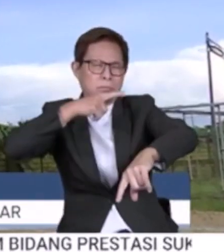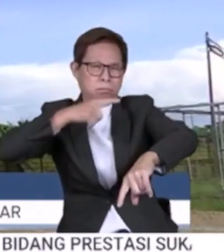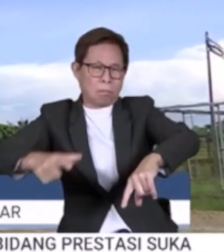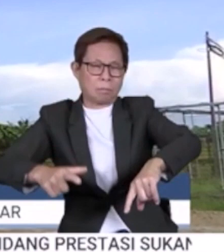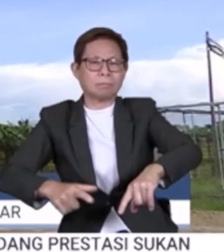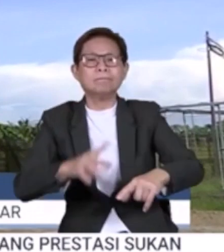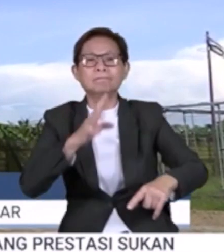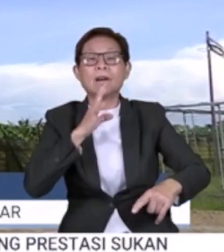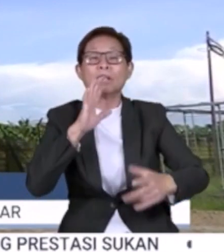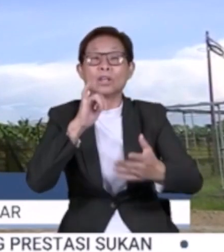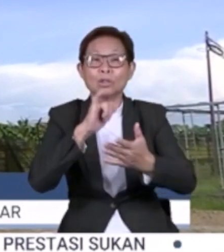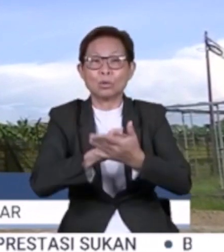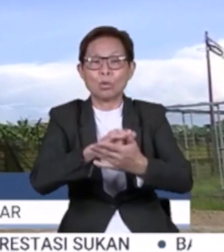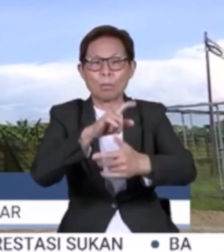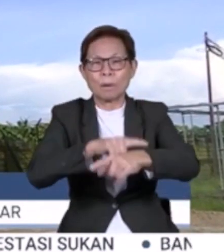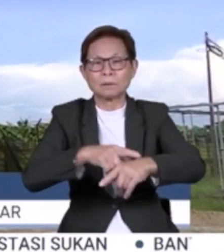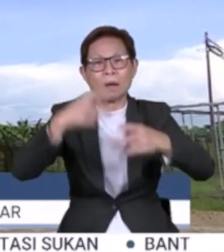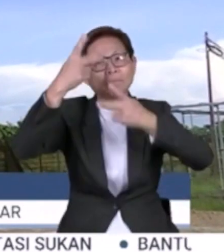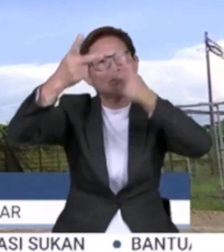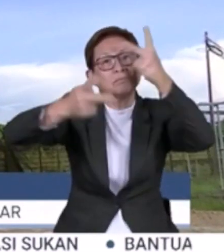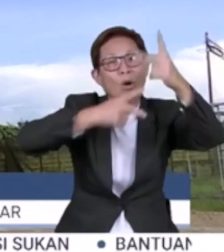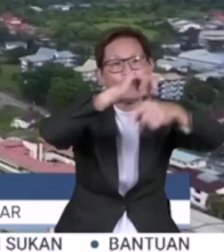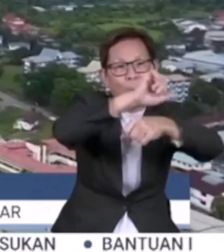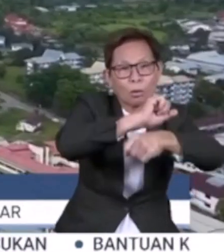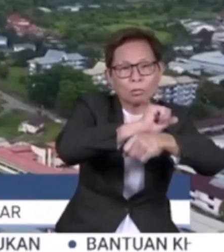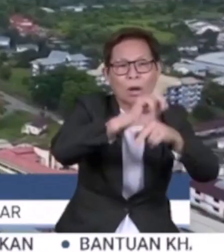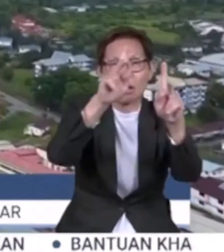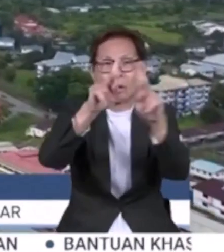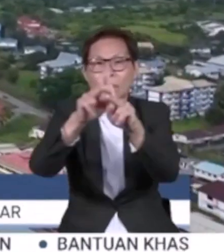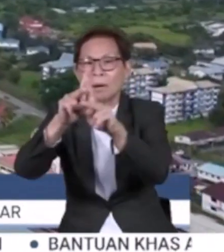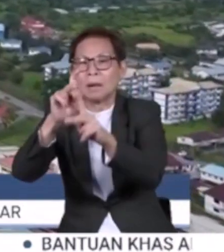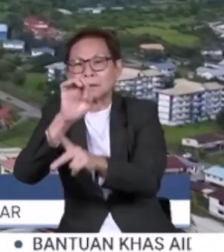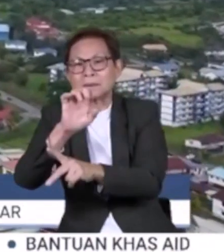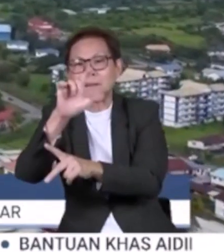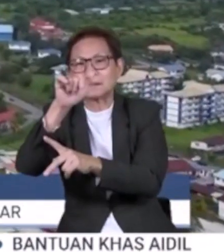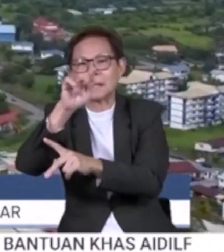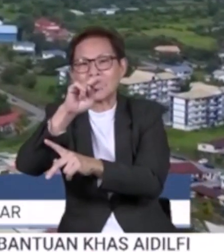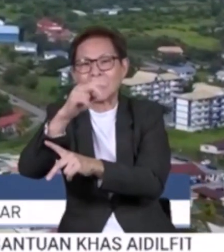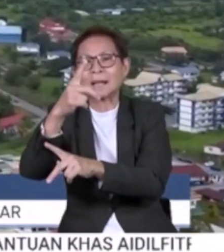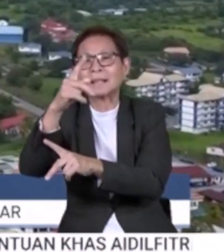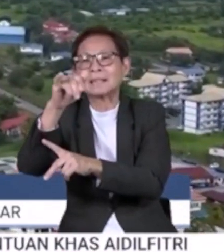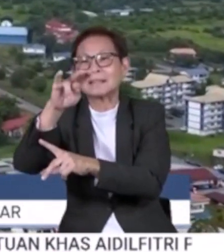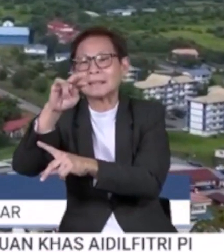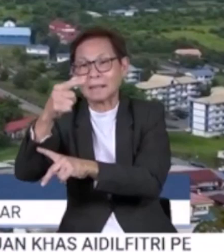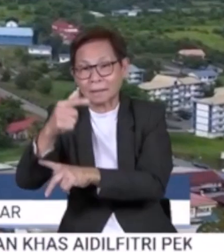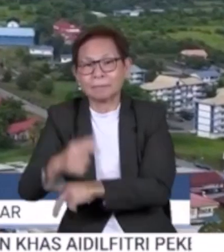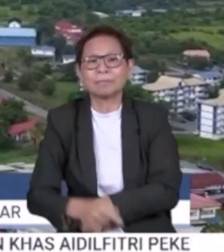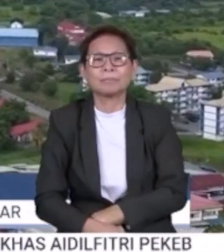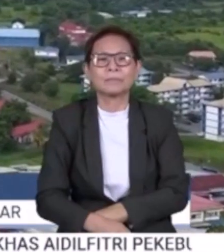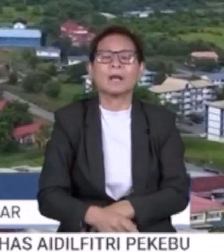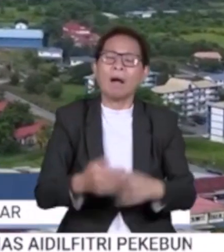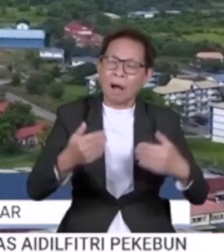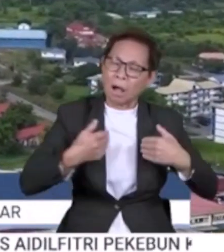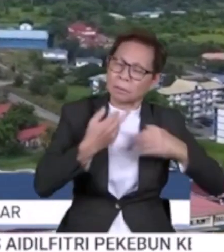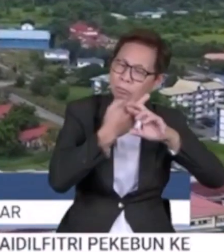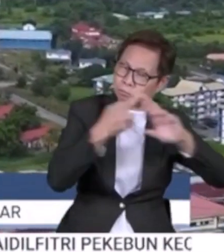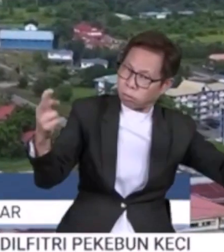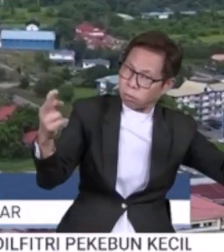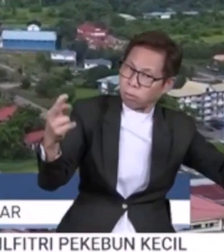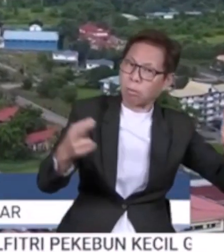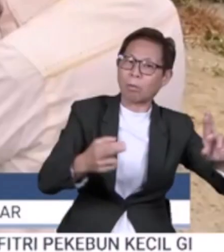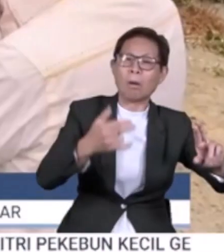dia menyatakan demikian semasa mengadakan lautan gereja ke kampung selangking semuncan tamannya meskipun penyediaan